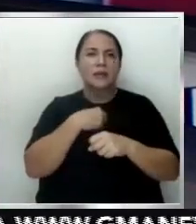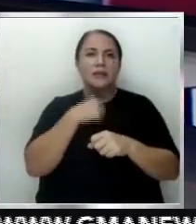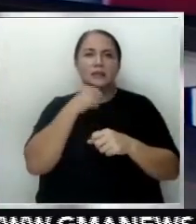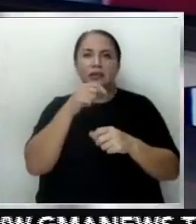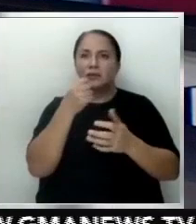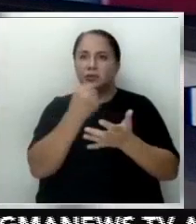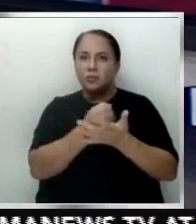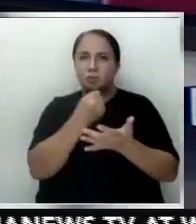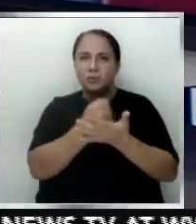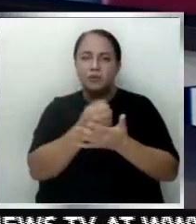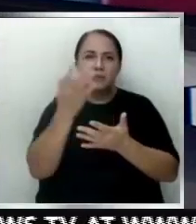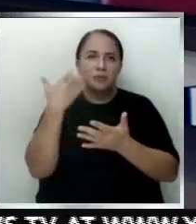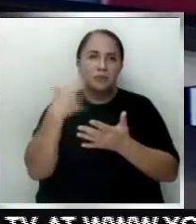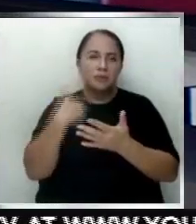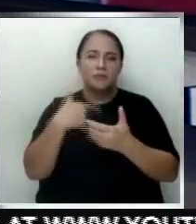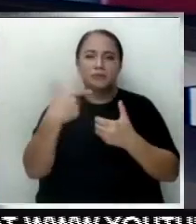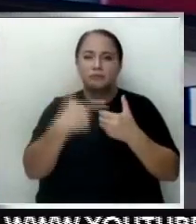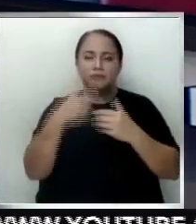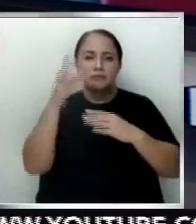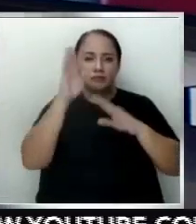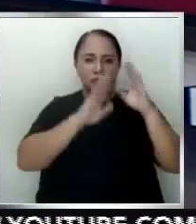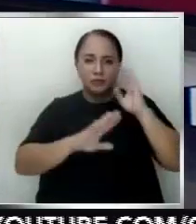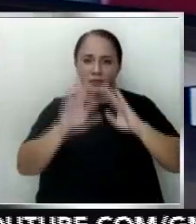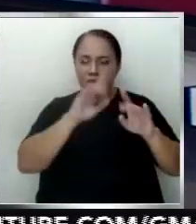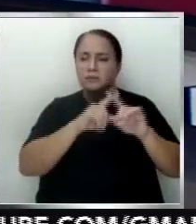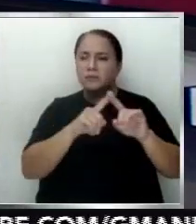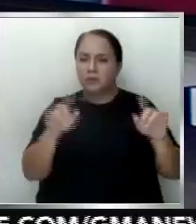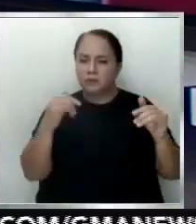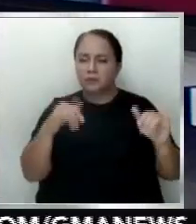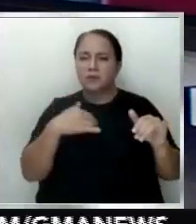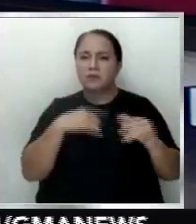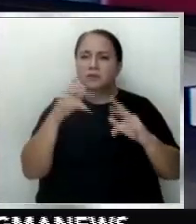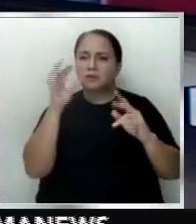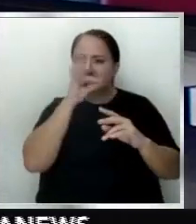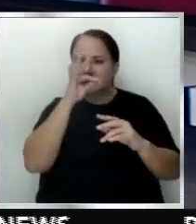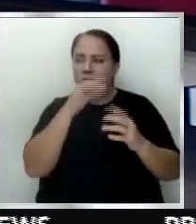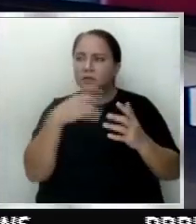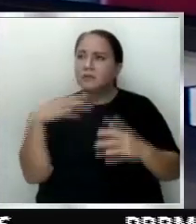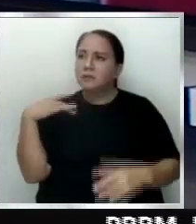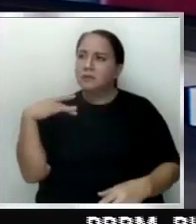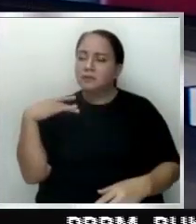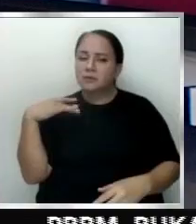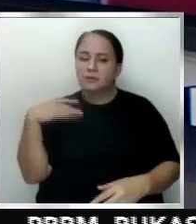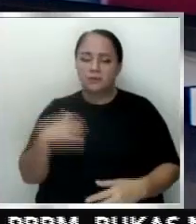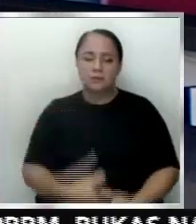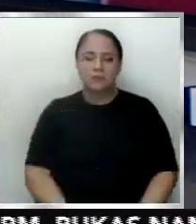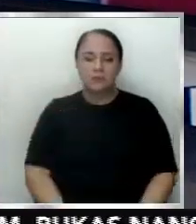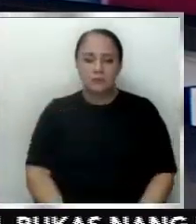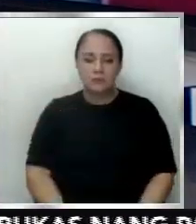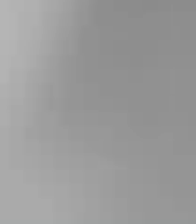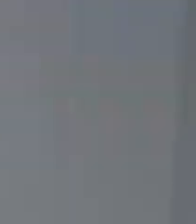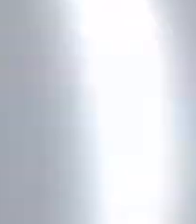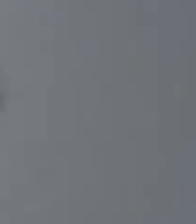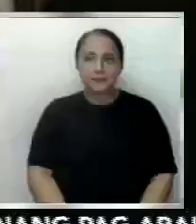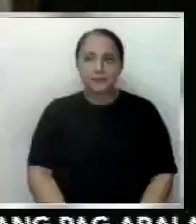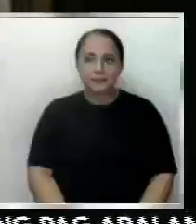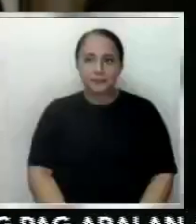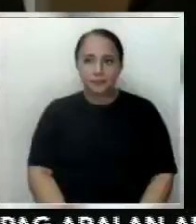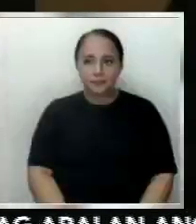noong may oil crisis. Pero may ilan pang Pinoy claimants na naghihintay pa rin. At nakatutok si Sandra Aguinaldo.